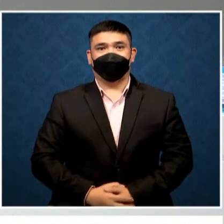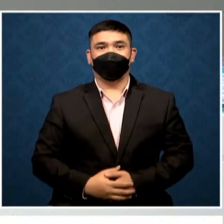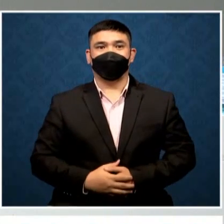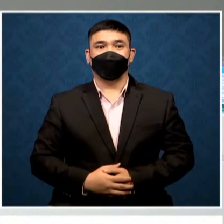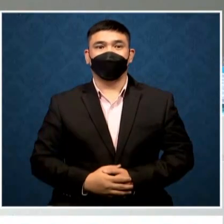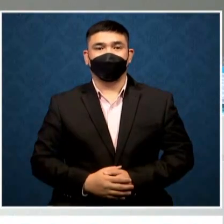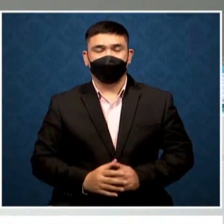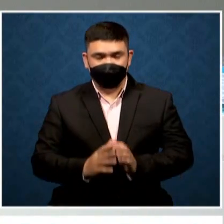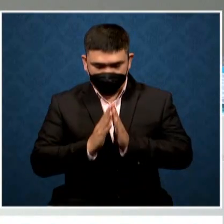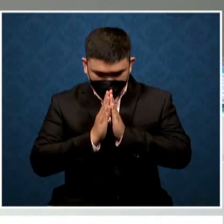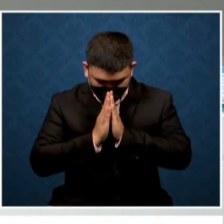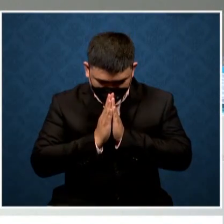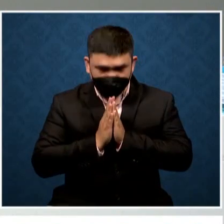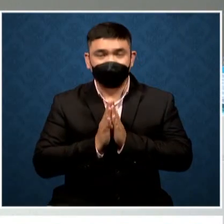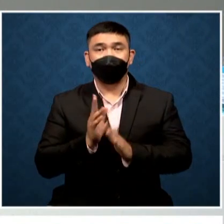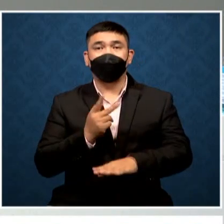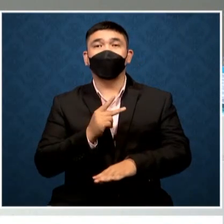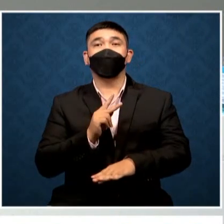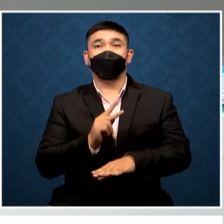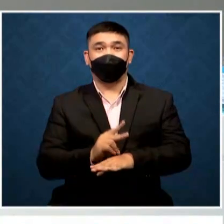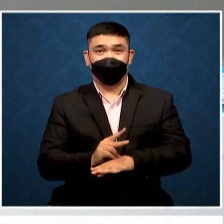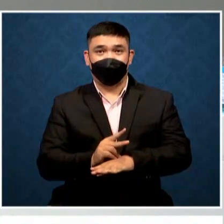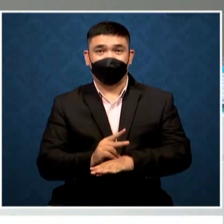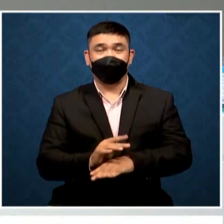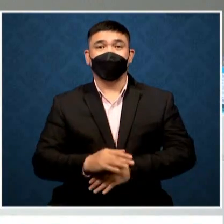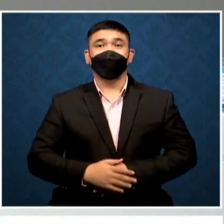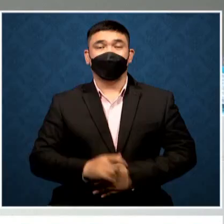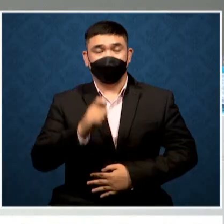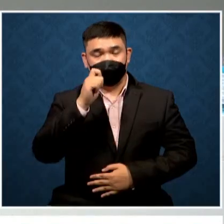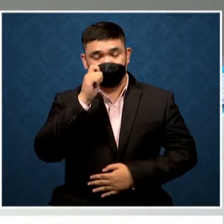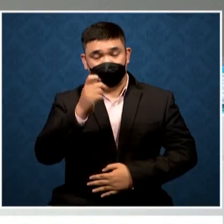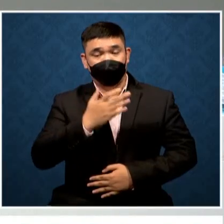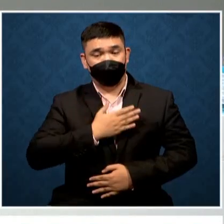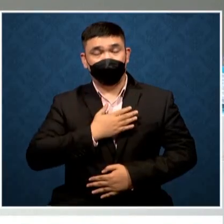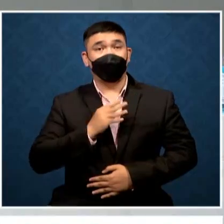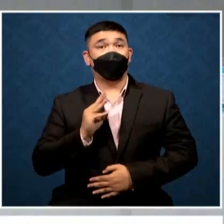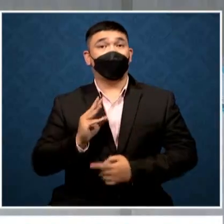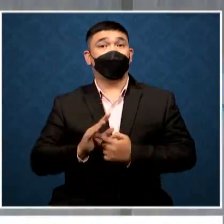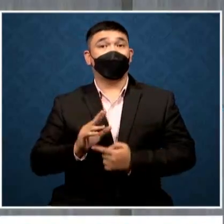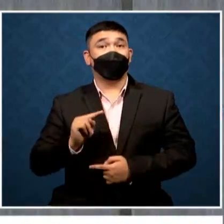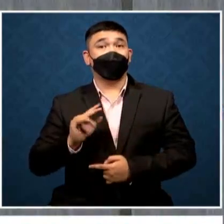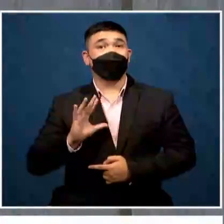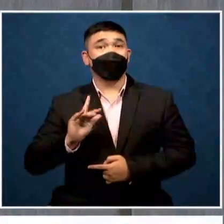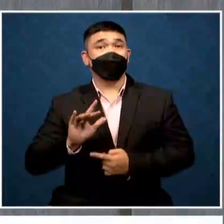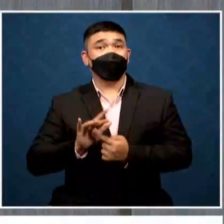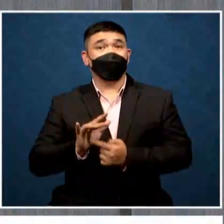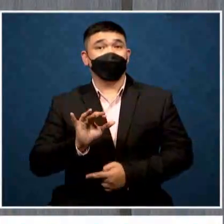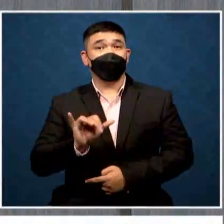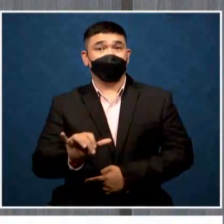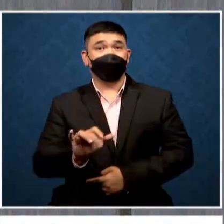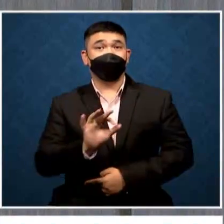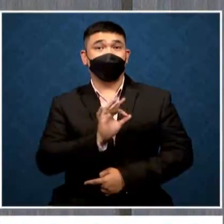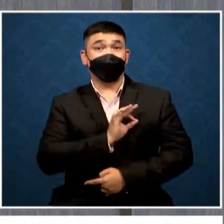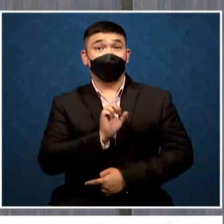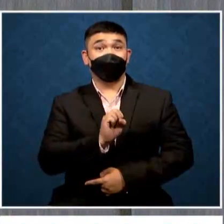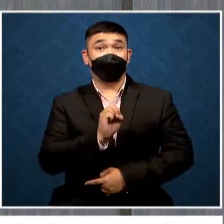กราบเรียนท่านประธานที่เคารพกับผมวันชัยสอนสิริสมาชิกวุฒิสภ